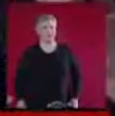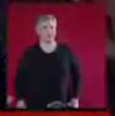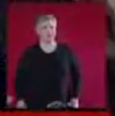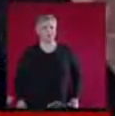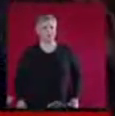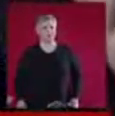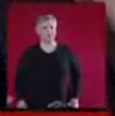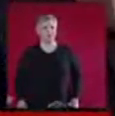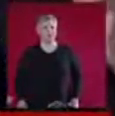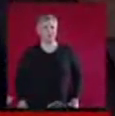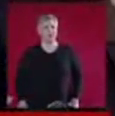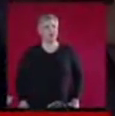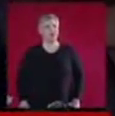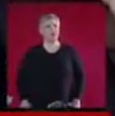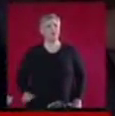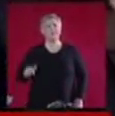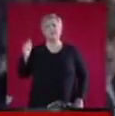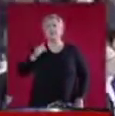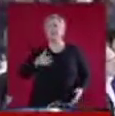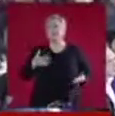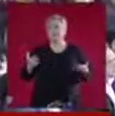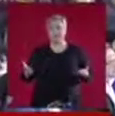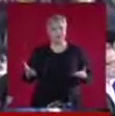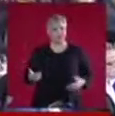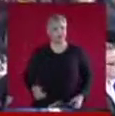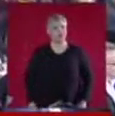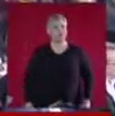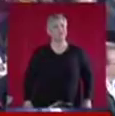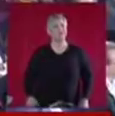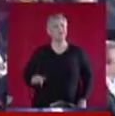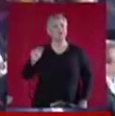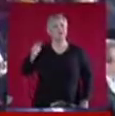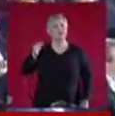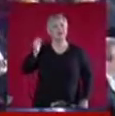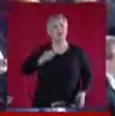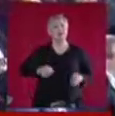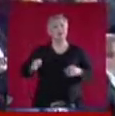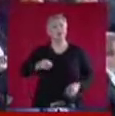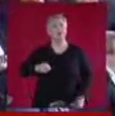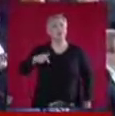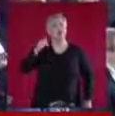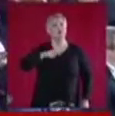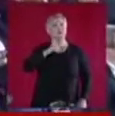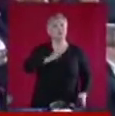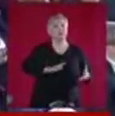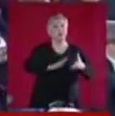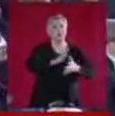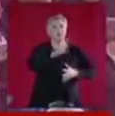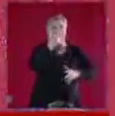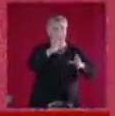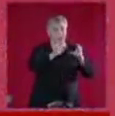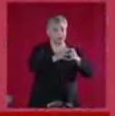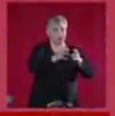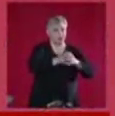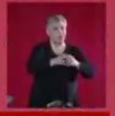καστελλίου ότι οι μάχες που έχουν δώσει οι δυνάμεις της προόδου ο δυνάμεις της